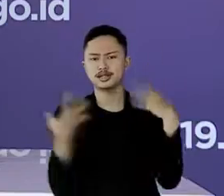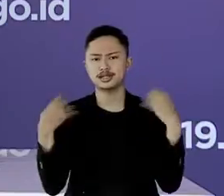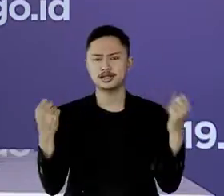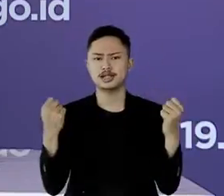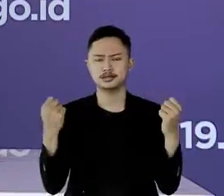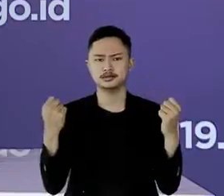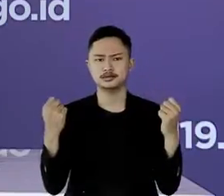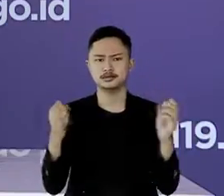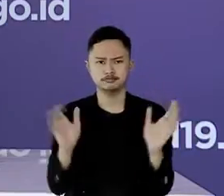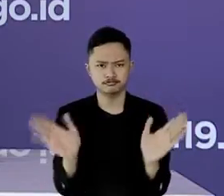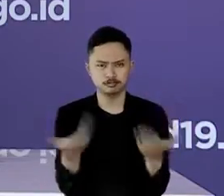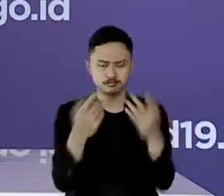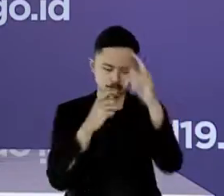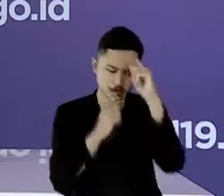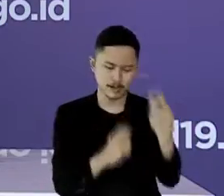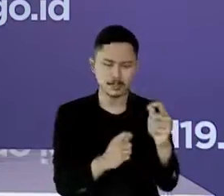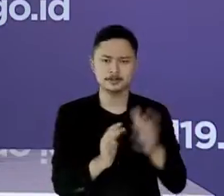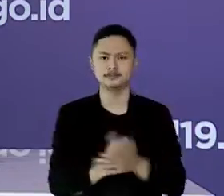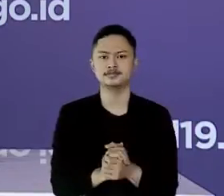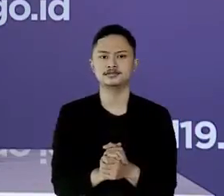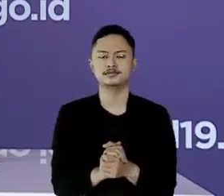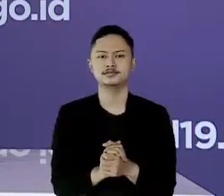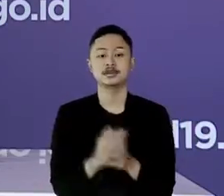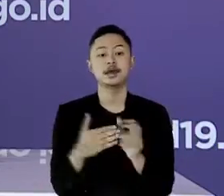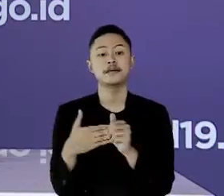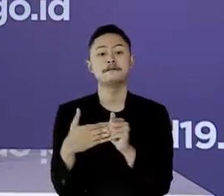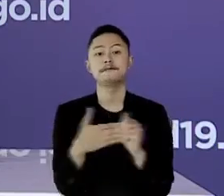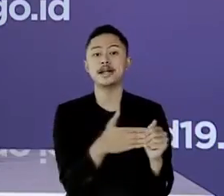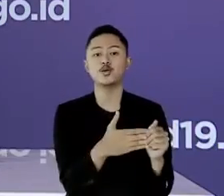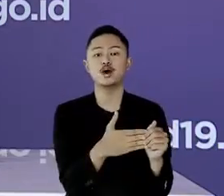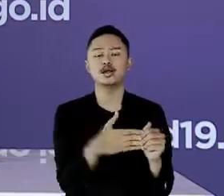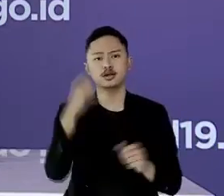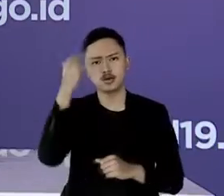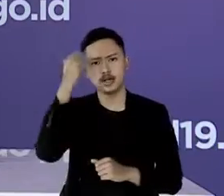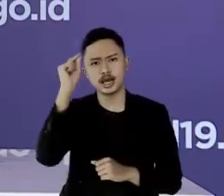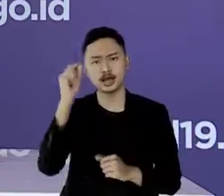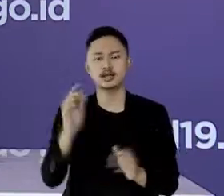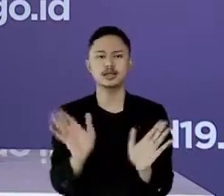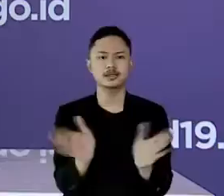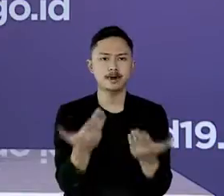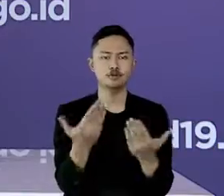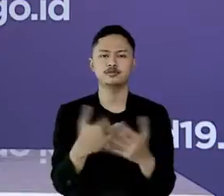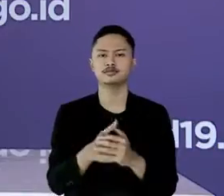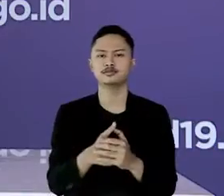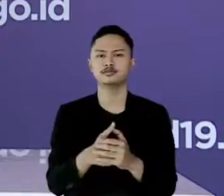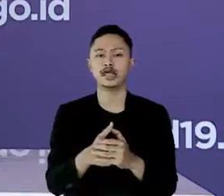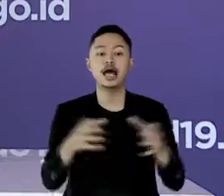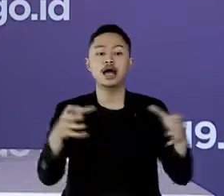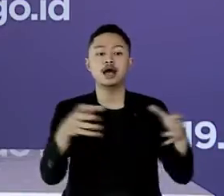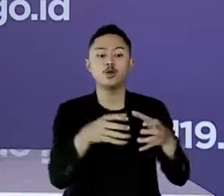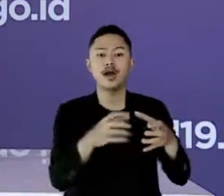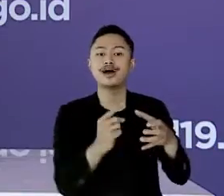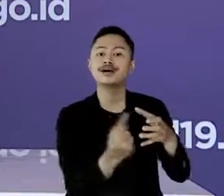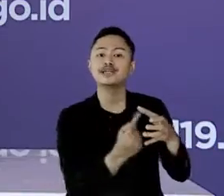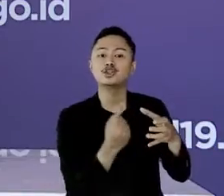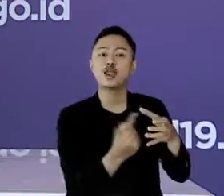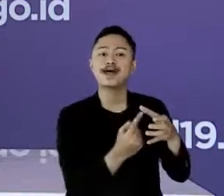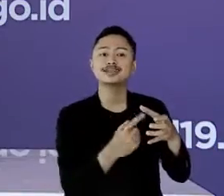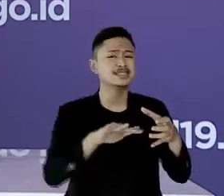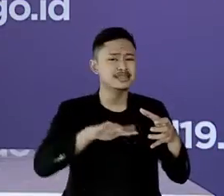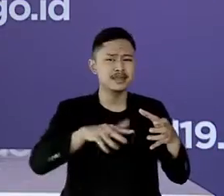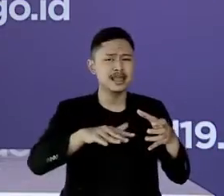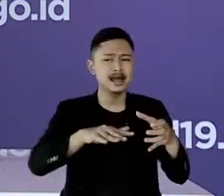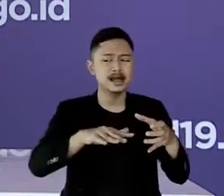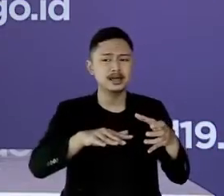kesehatan menerbitkan pedoman aktivitas kampus menyediakan ruang isolasi sementara dan dukungan tindakan